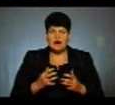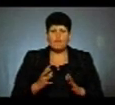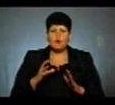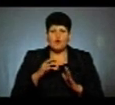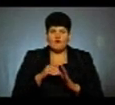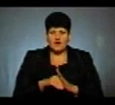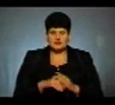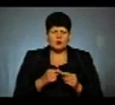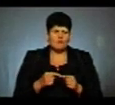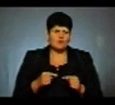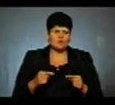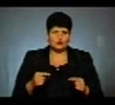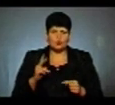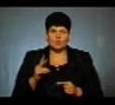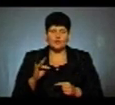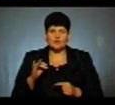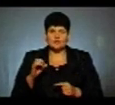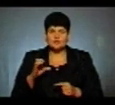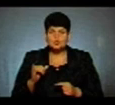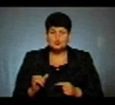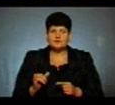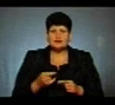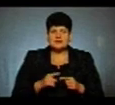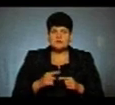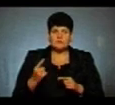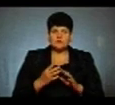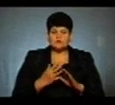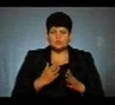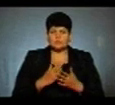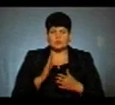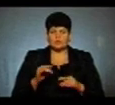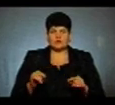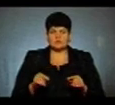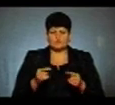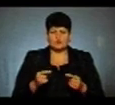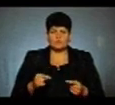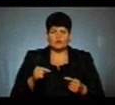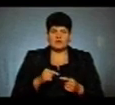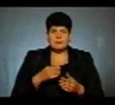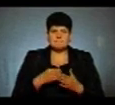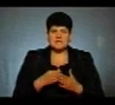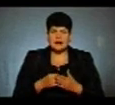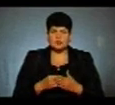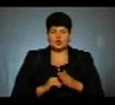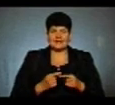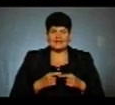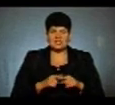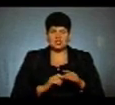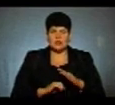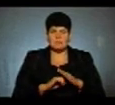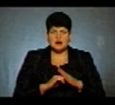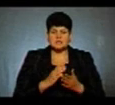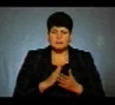впровадження будь-якого курсу в закладі освіти, це в першу чергу має бути створена відповідна матеріально-технічна база, має